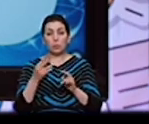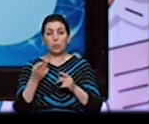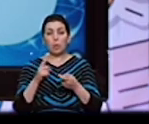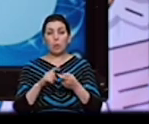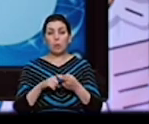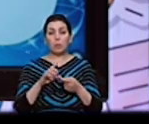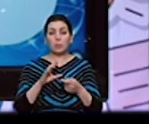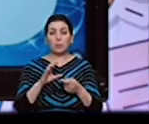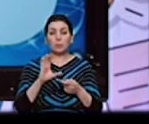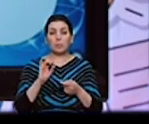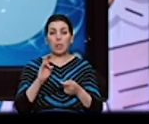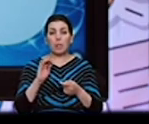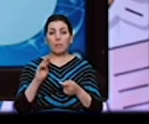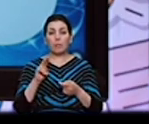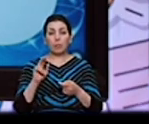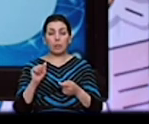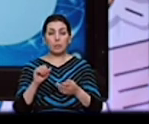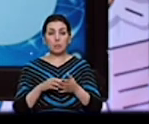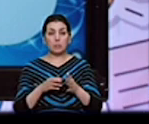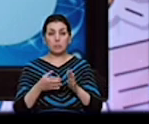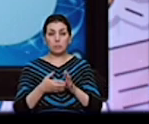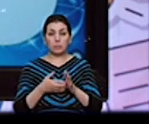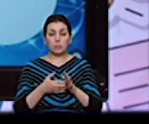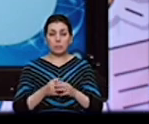bog'langan so'z esa sinfda.